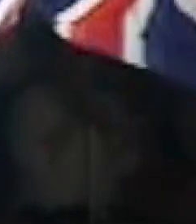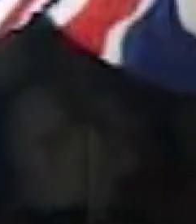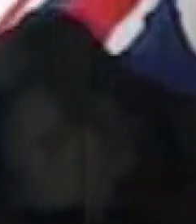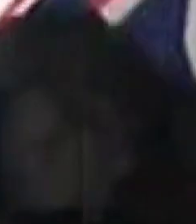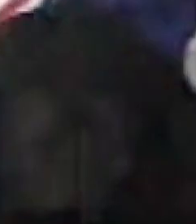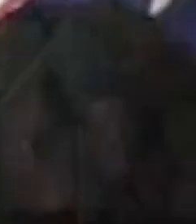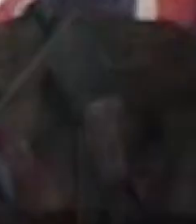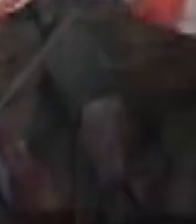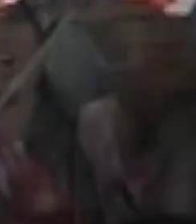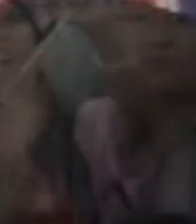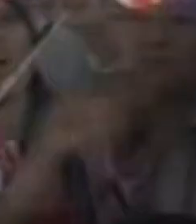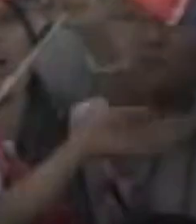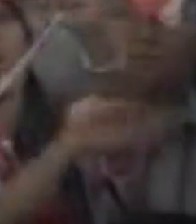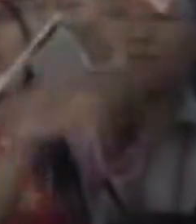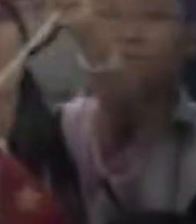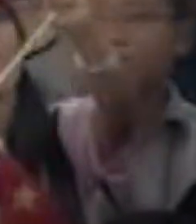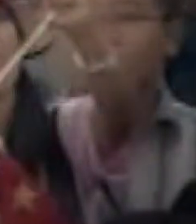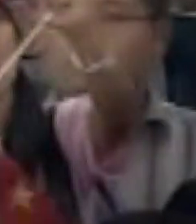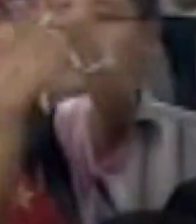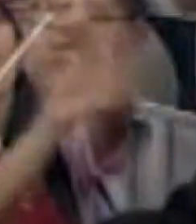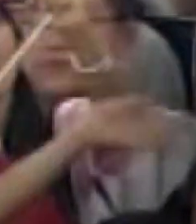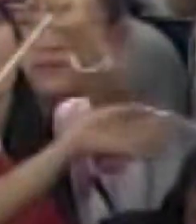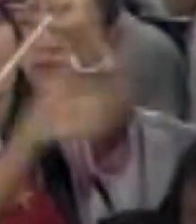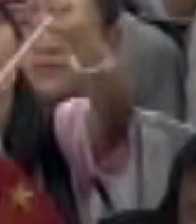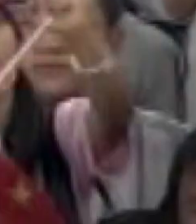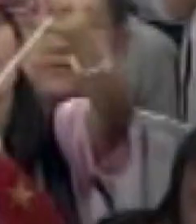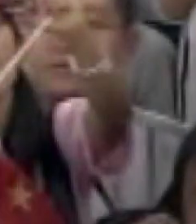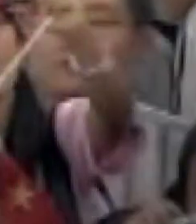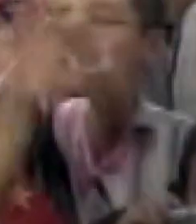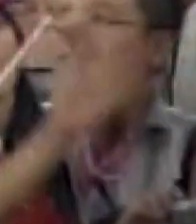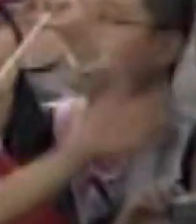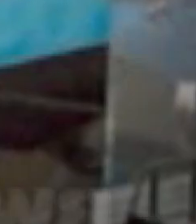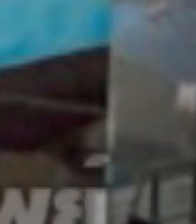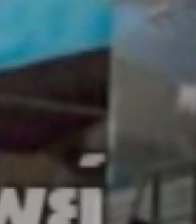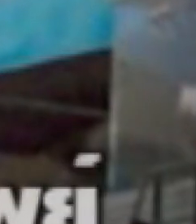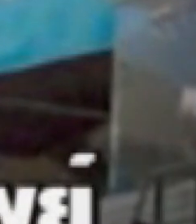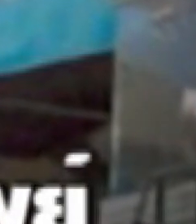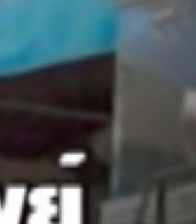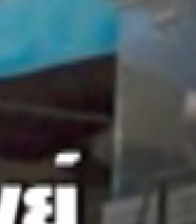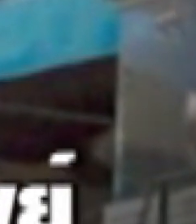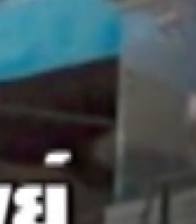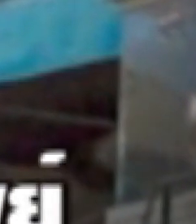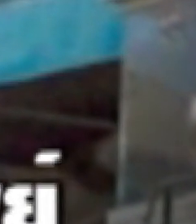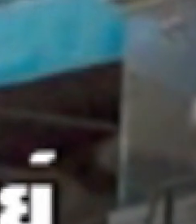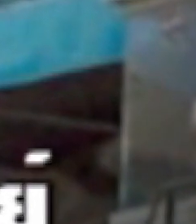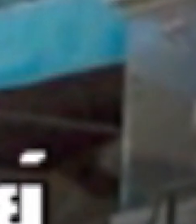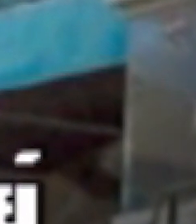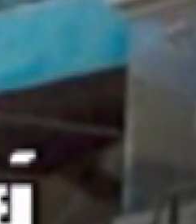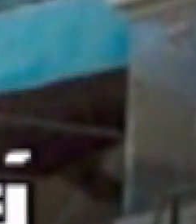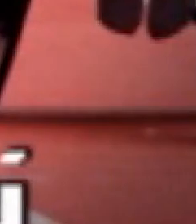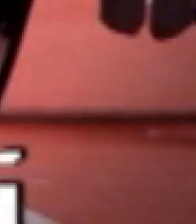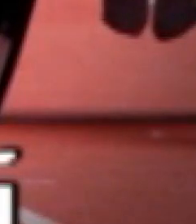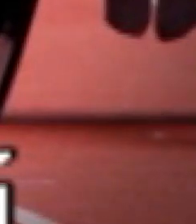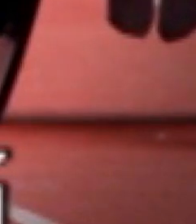ชาติไทยเราขึ้นอยู่ตรงกลางพอรับเหรียญเสร็จก็มีร้องเพลงชาติไทยใช่ไหมครับก็ร่วมร้องเพลงด้วยน้ำตามัน